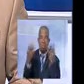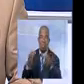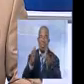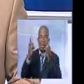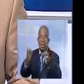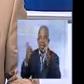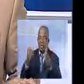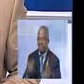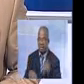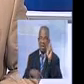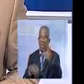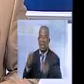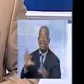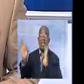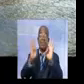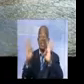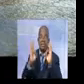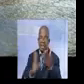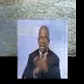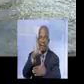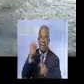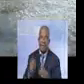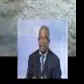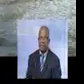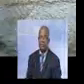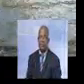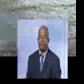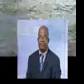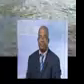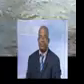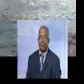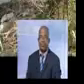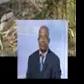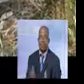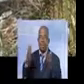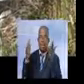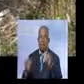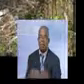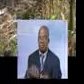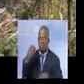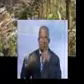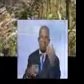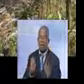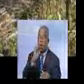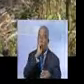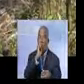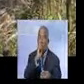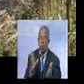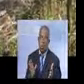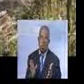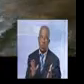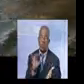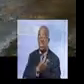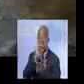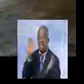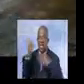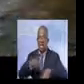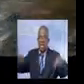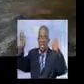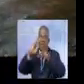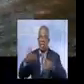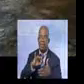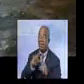pays frontaliers. Patricia Omuetia. La question de l'eau reste pour les pays membres de la CEDEAO une question majeure